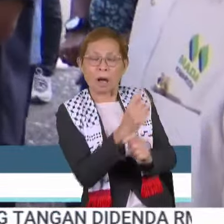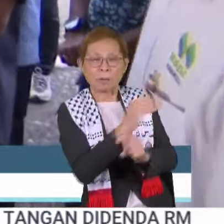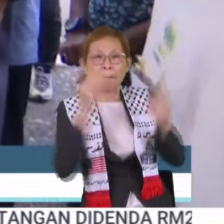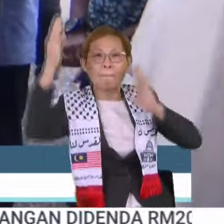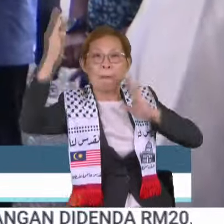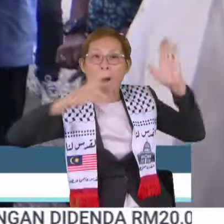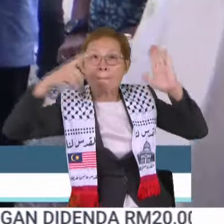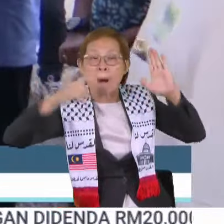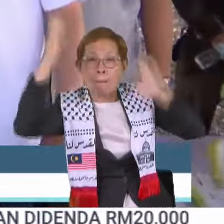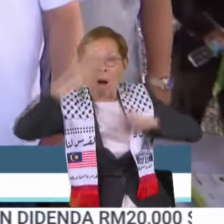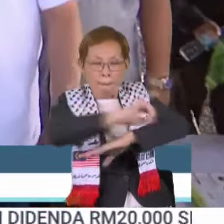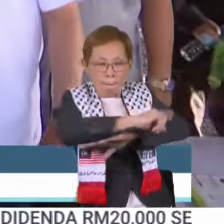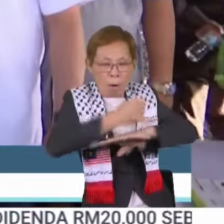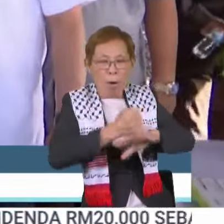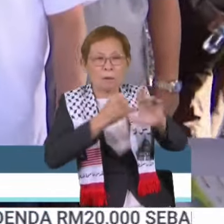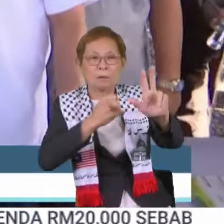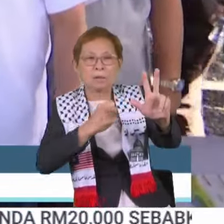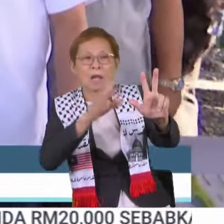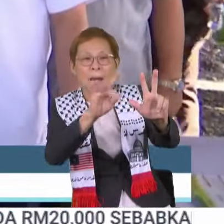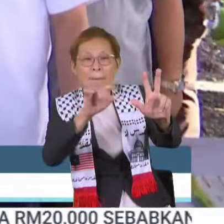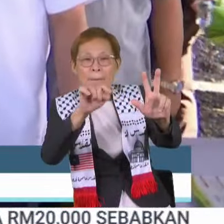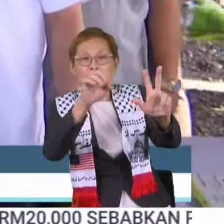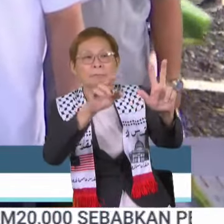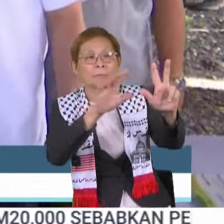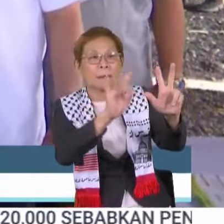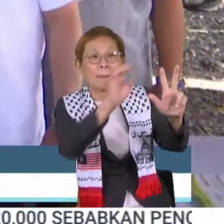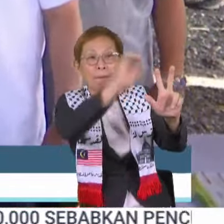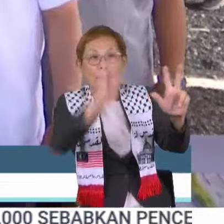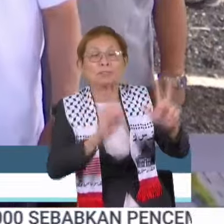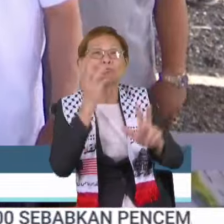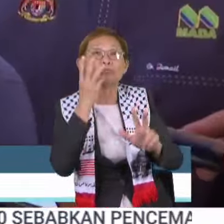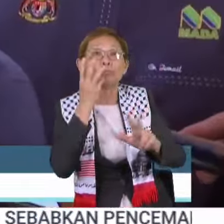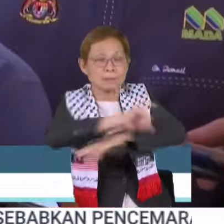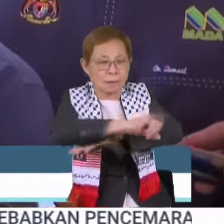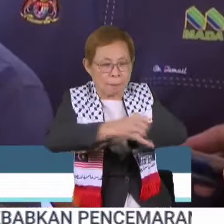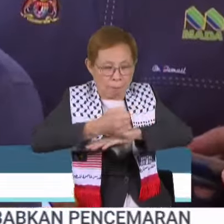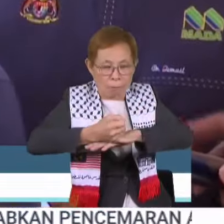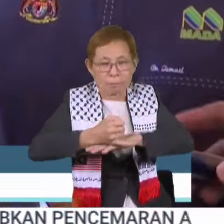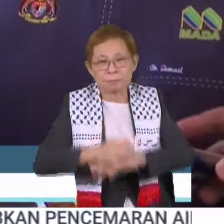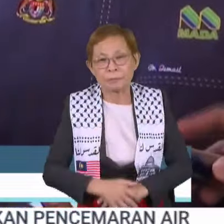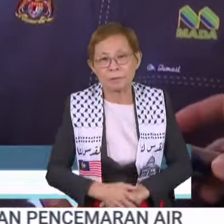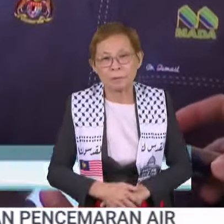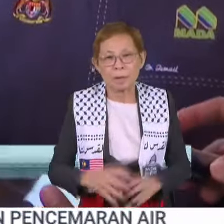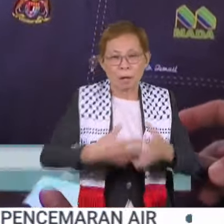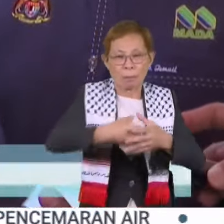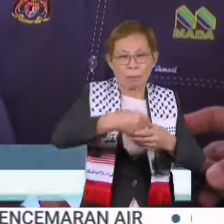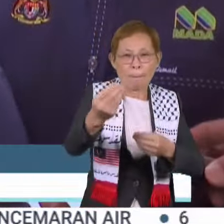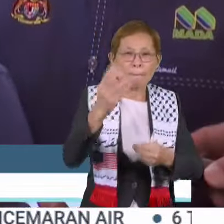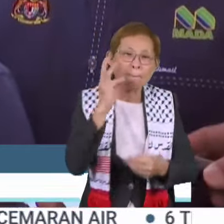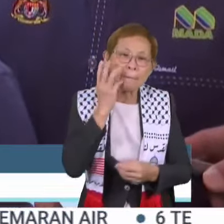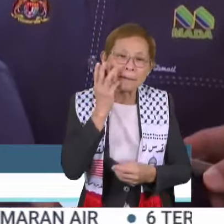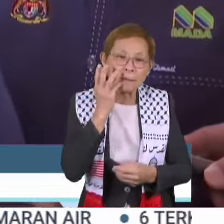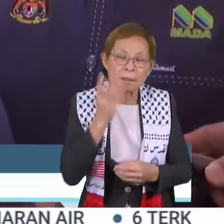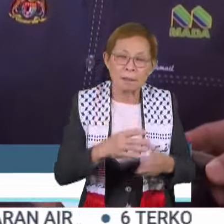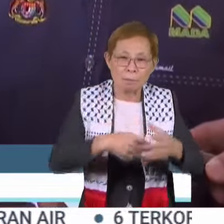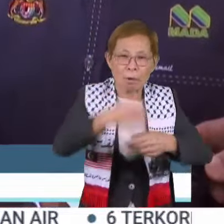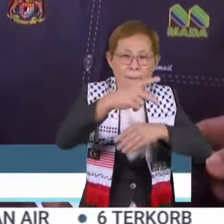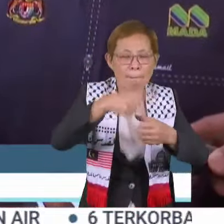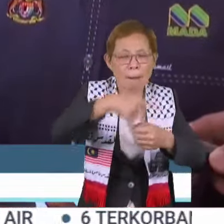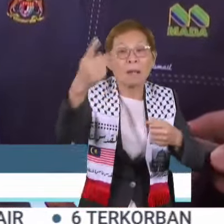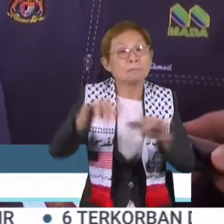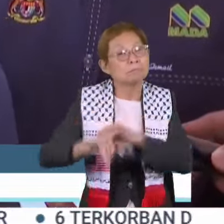Malaysia perlu mengimport 38% beras import jangkaan pengeluaran padi lebih